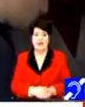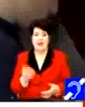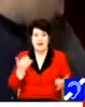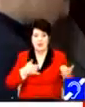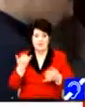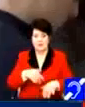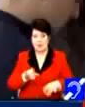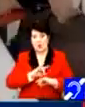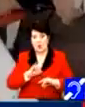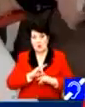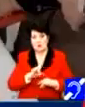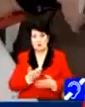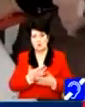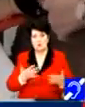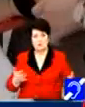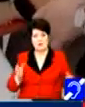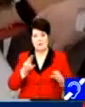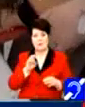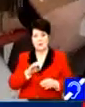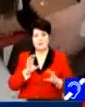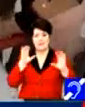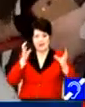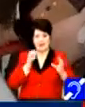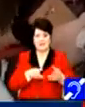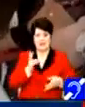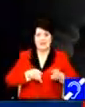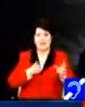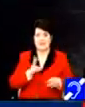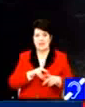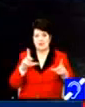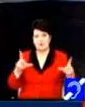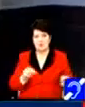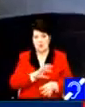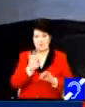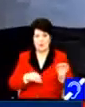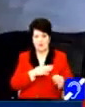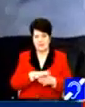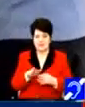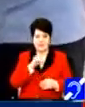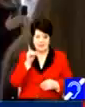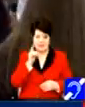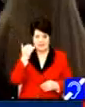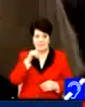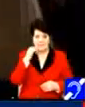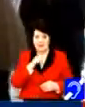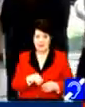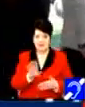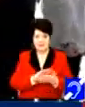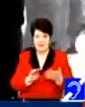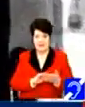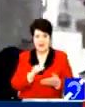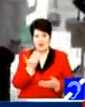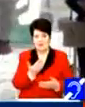Laboratoare, costume tradiționale sau un post de radio pentru cantina școlii sunt doar câteva dintre proiectele realizate de tinerii din Bălți. Mihaela Scripnic